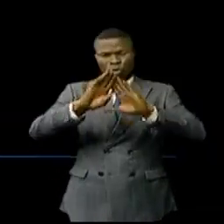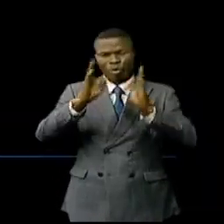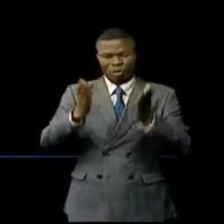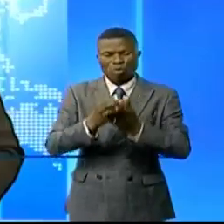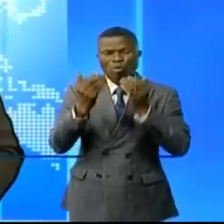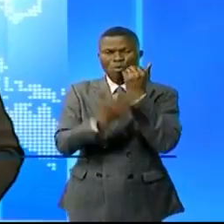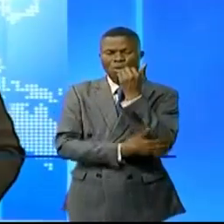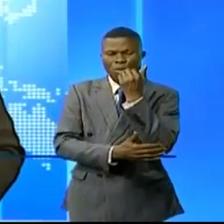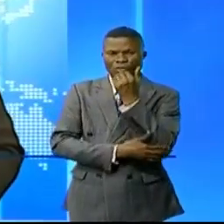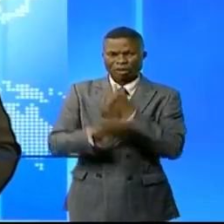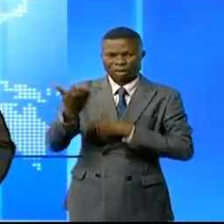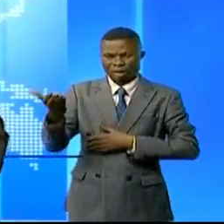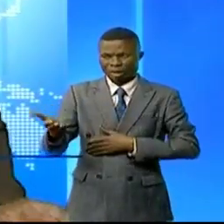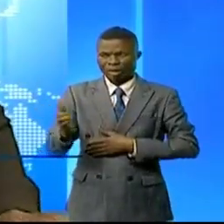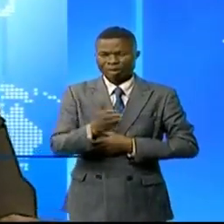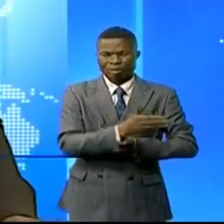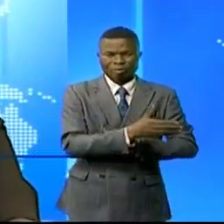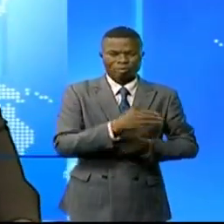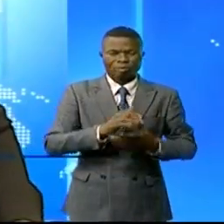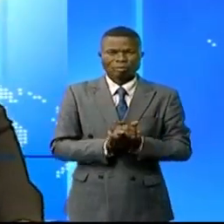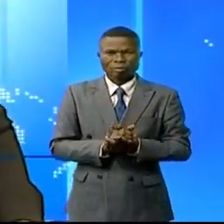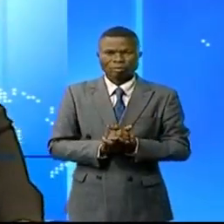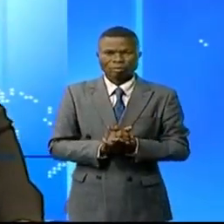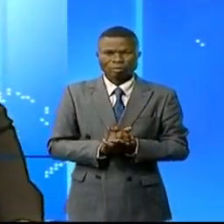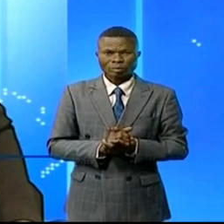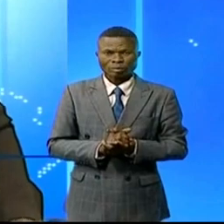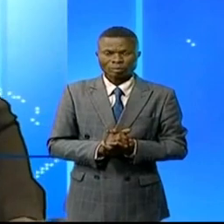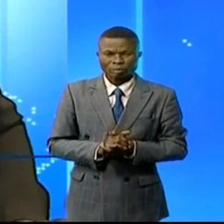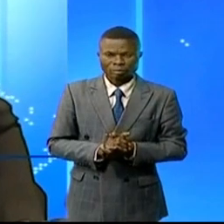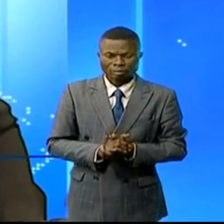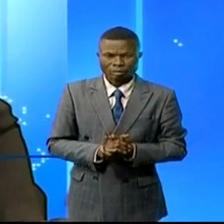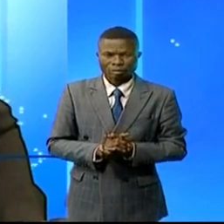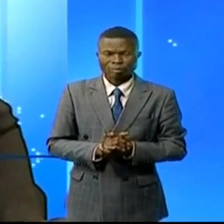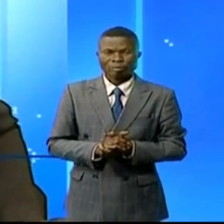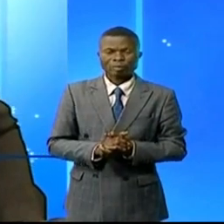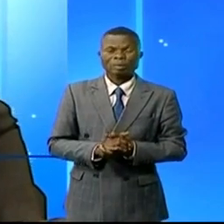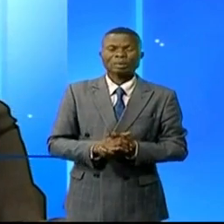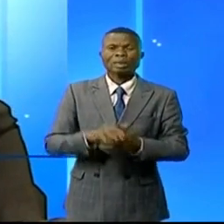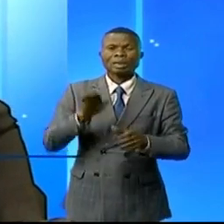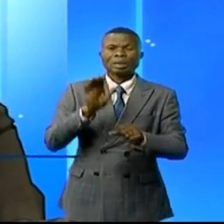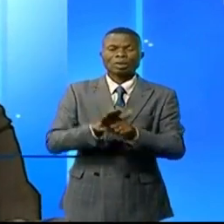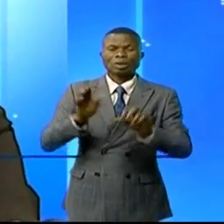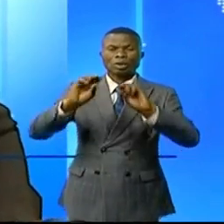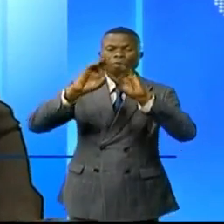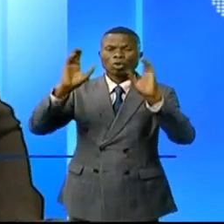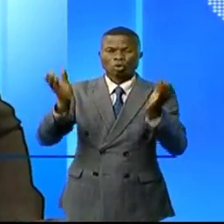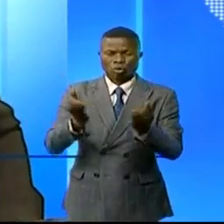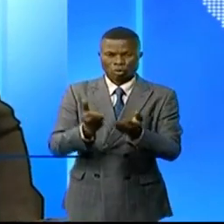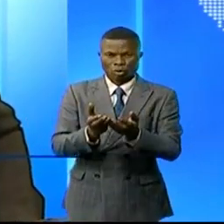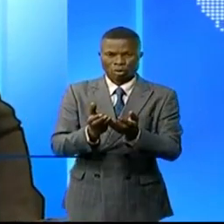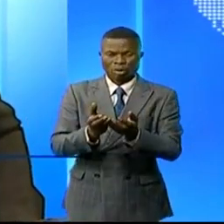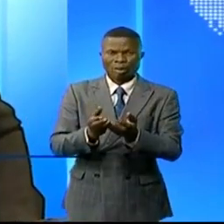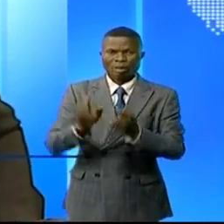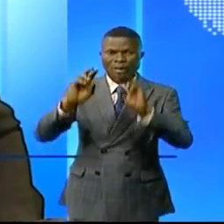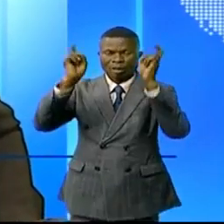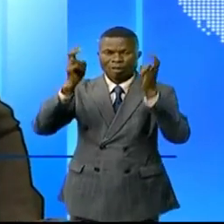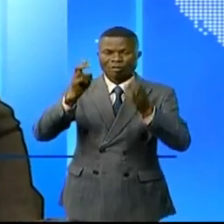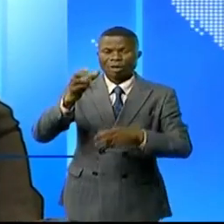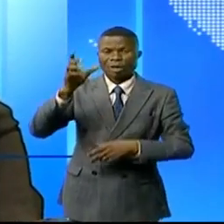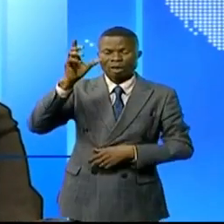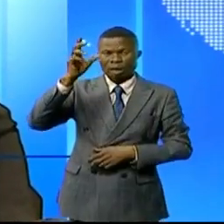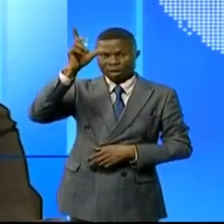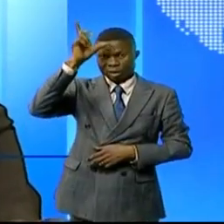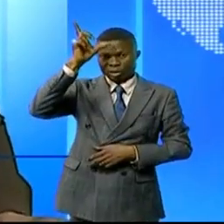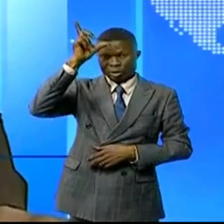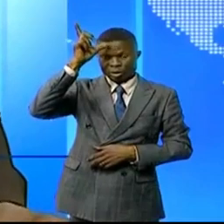vulnérables. Des bancs à l'épée Kasapa 1 et 2 de la commune annexe dans la ville de Lubumbashi. Ce